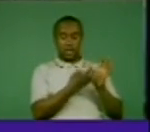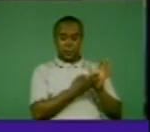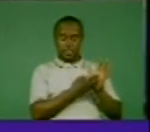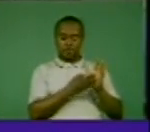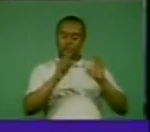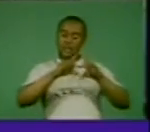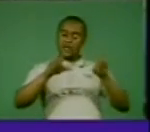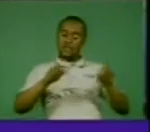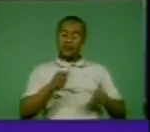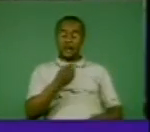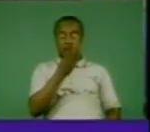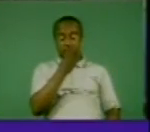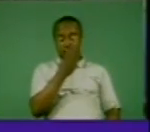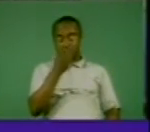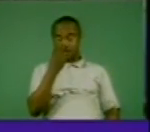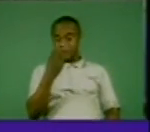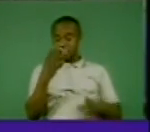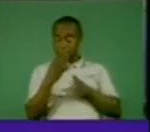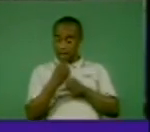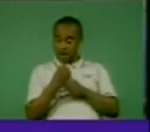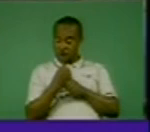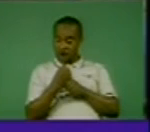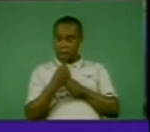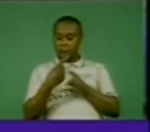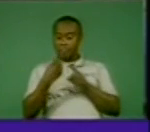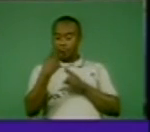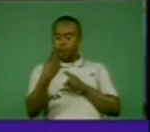kura 146.